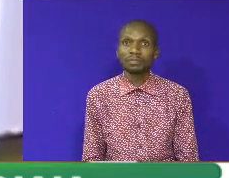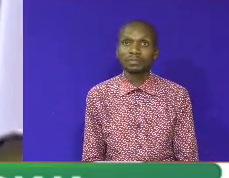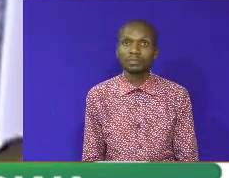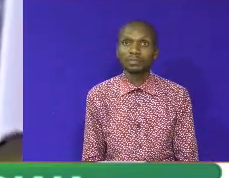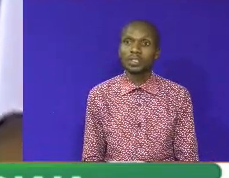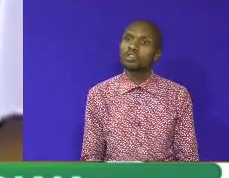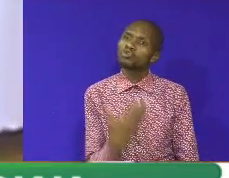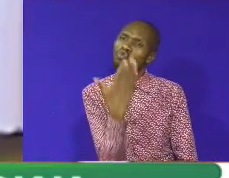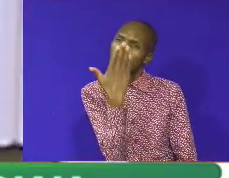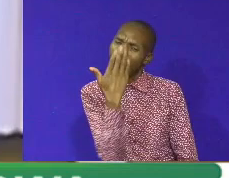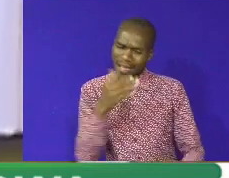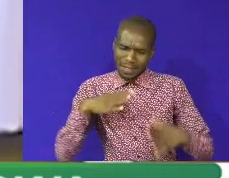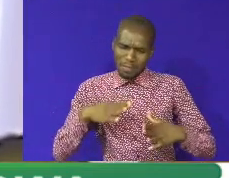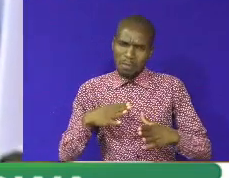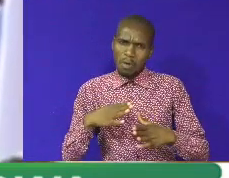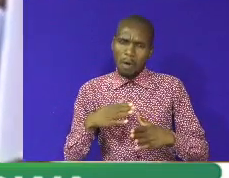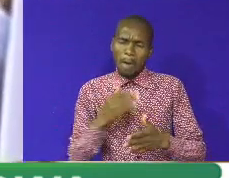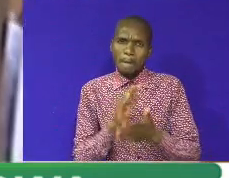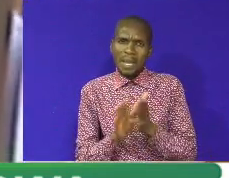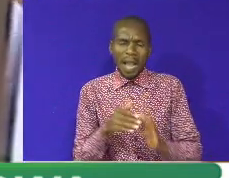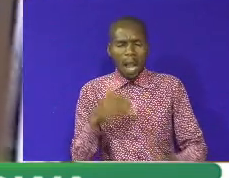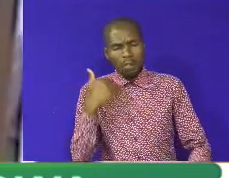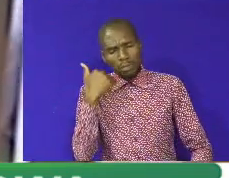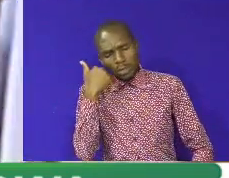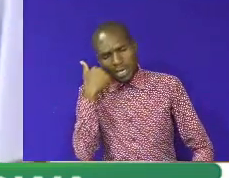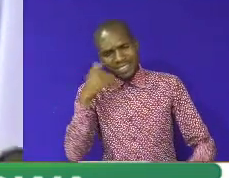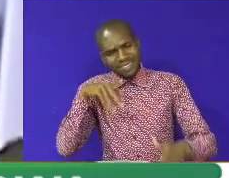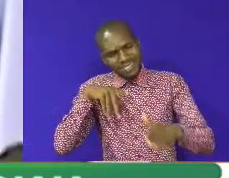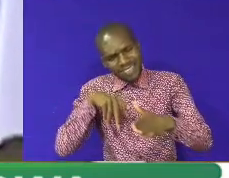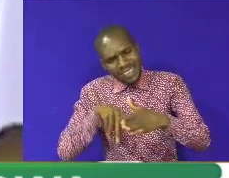Ayota kitaba antuvaru wale, bagendinya kitari.